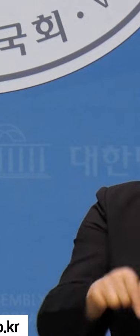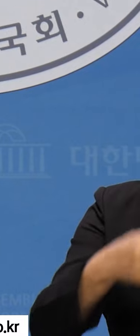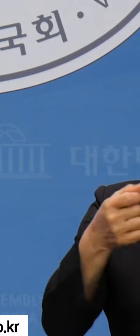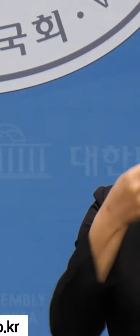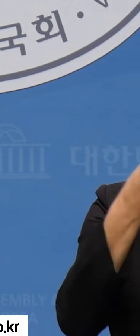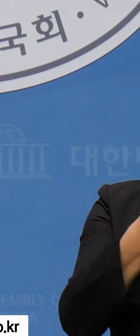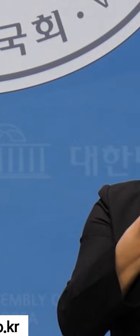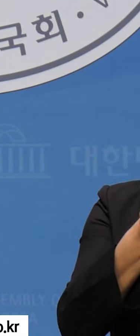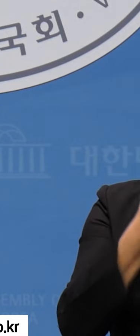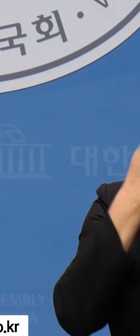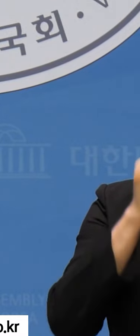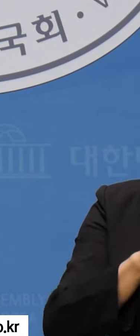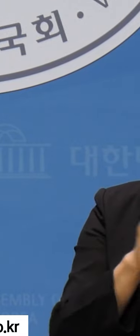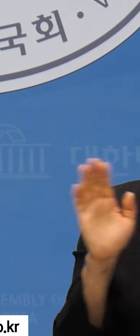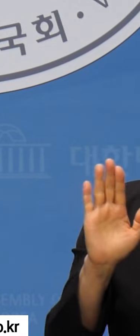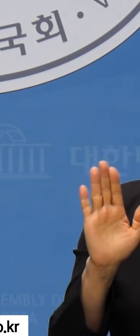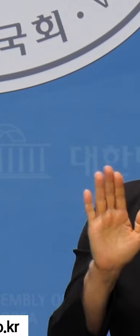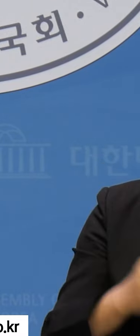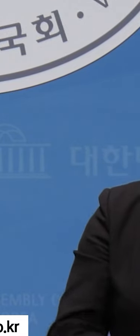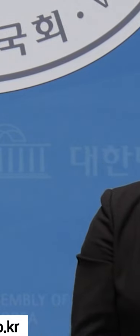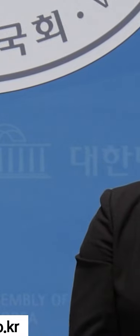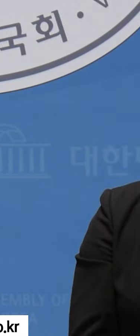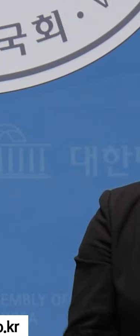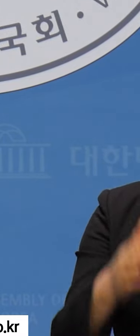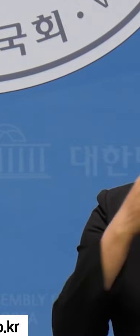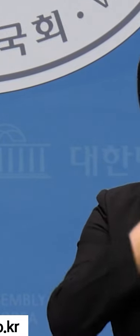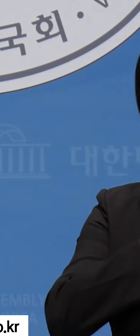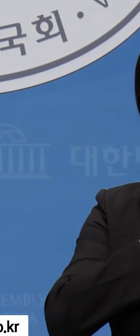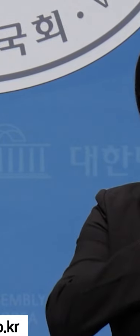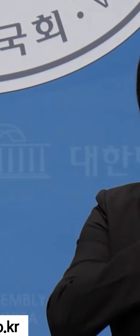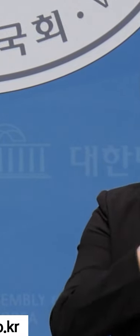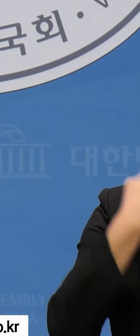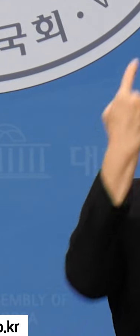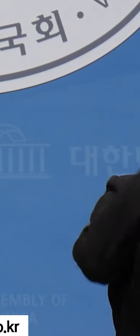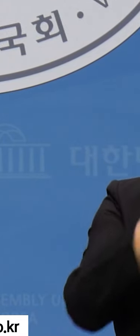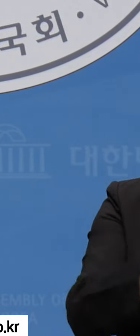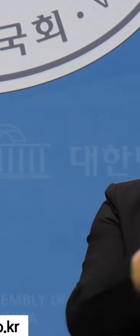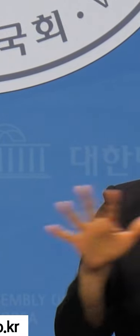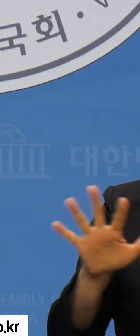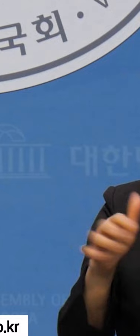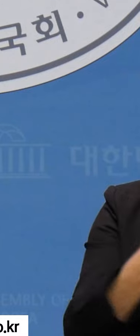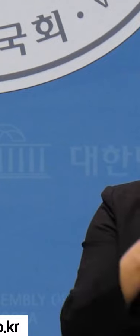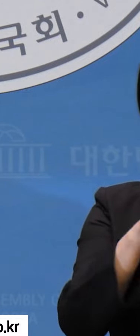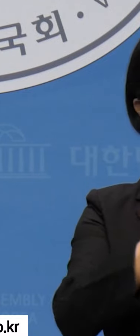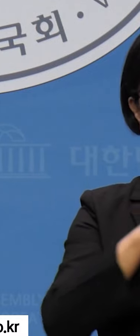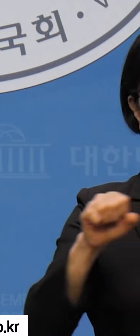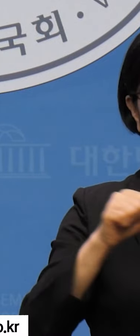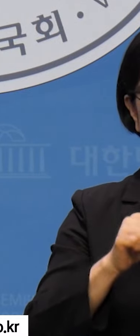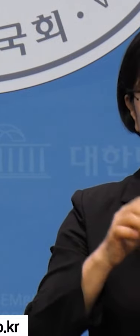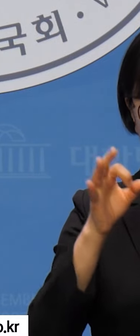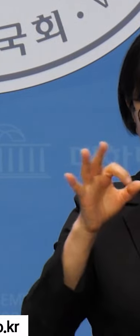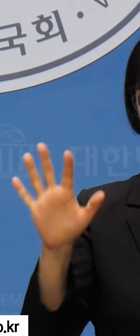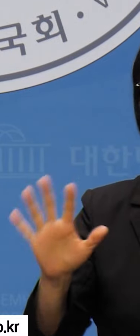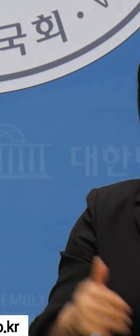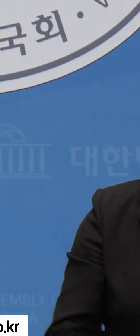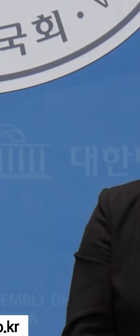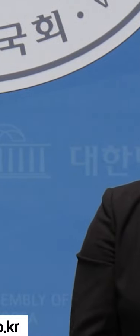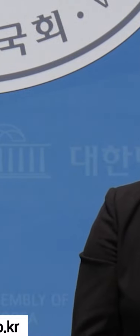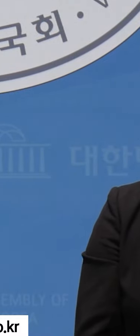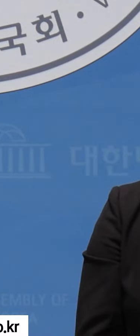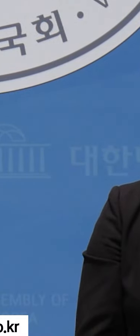결정은 쉬운 일은 아닙니다 저는 인지도도 높지 않고 조직이나 재력을 가지고 있는 것도